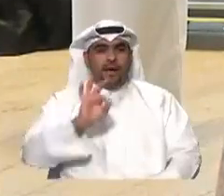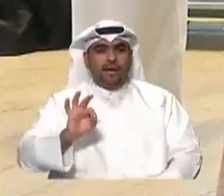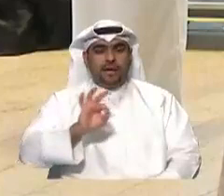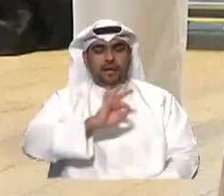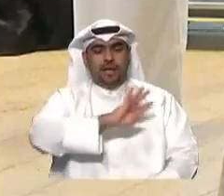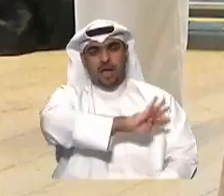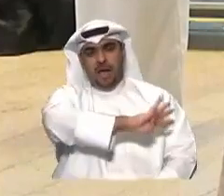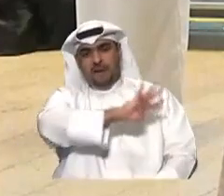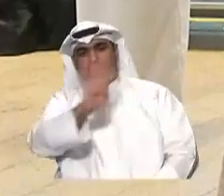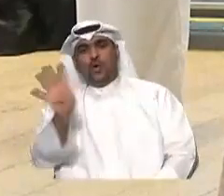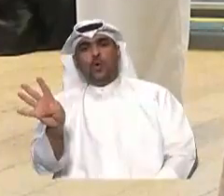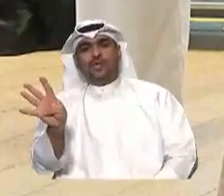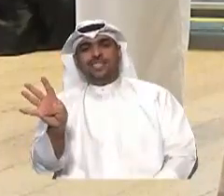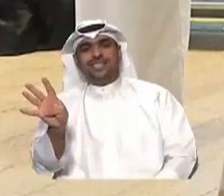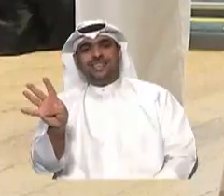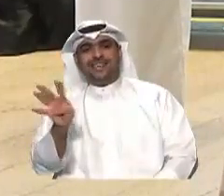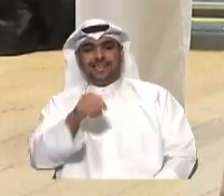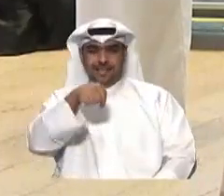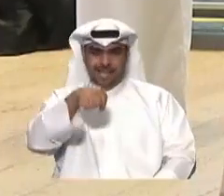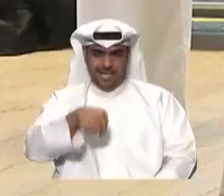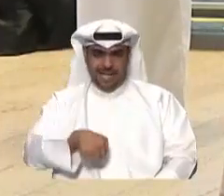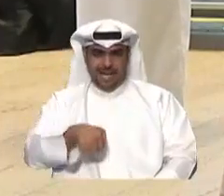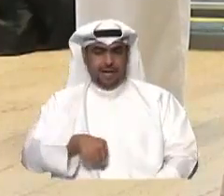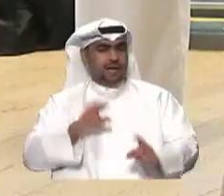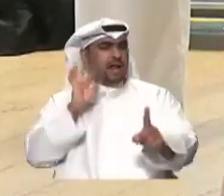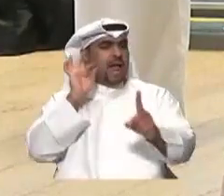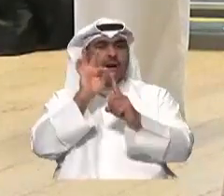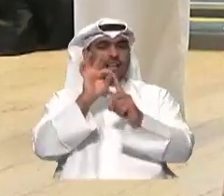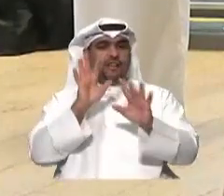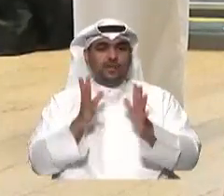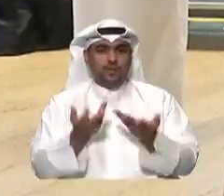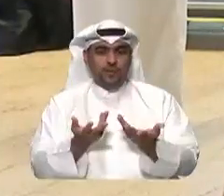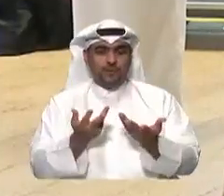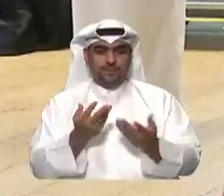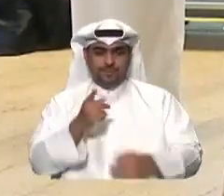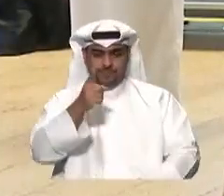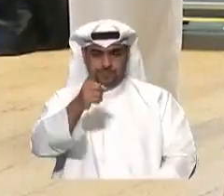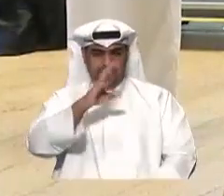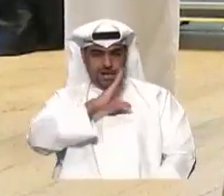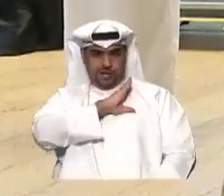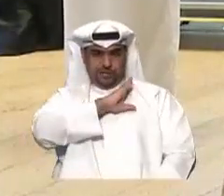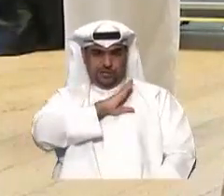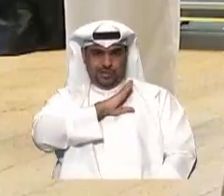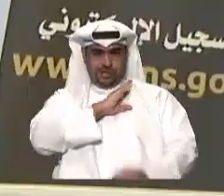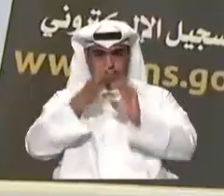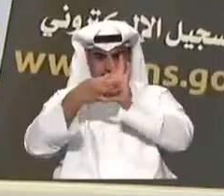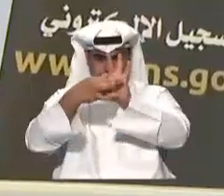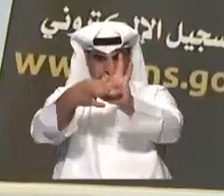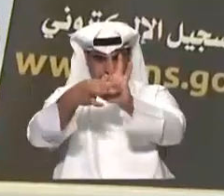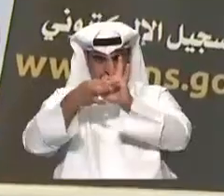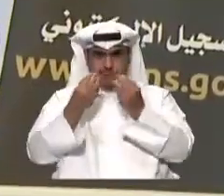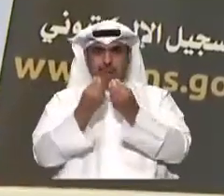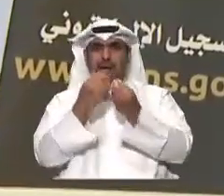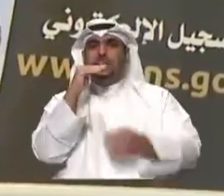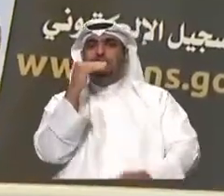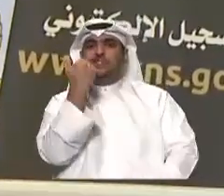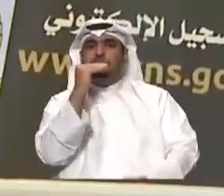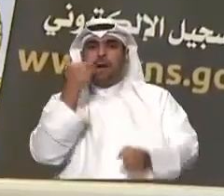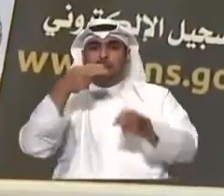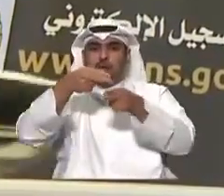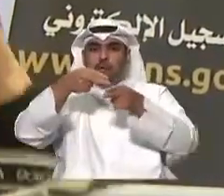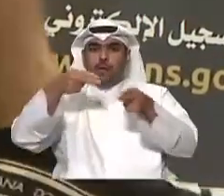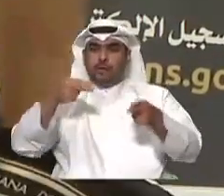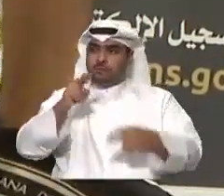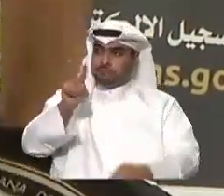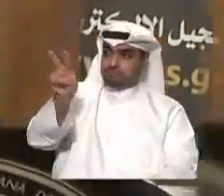هو التواصل المباشر بين منتسبين الجيش الكويتي والشباب الكويتي. توافدت أعداد كبيرة من الشباب الكويتي